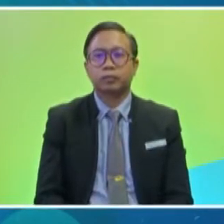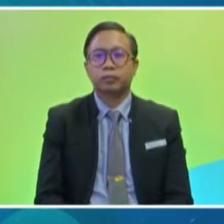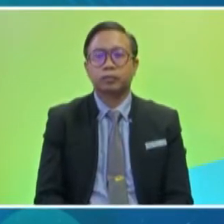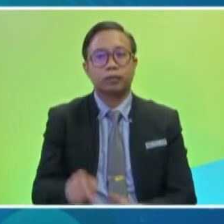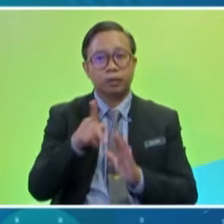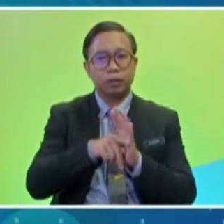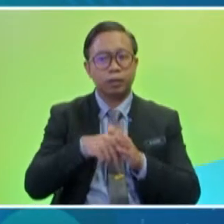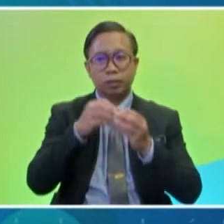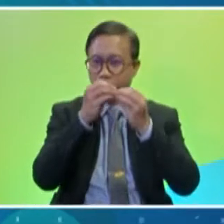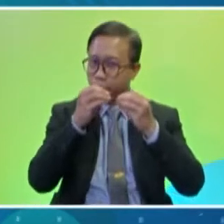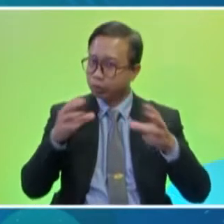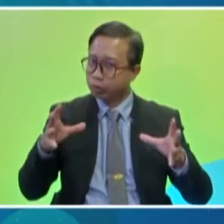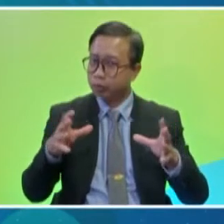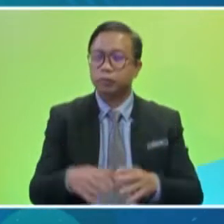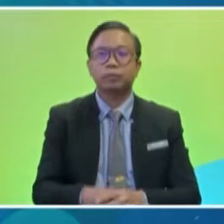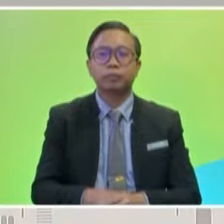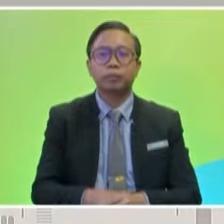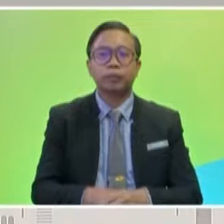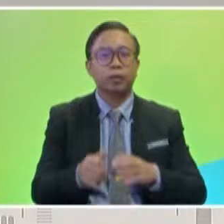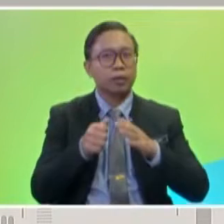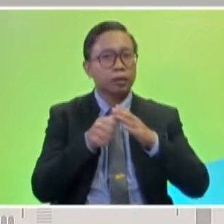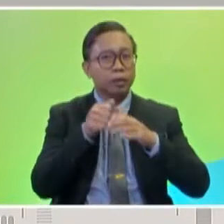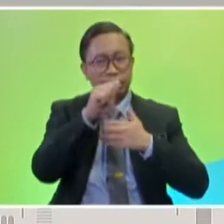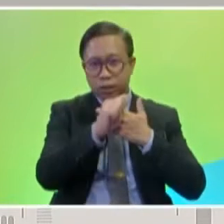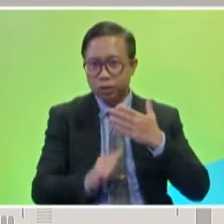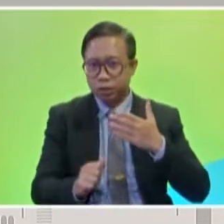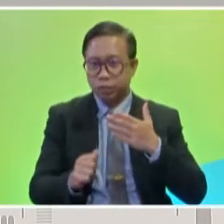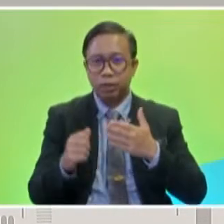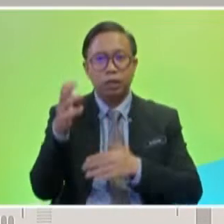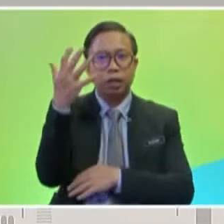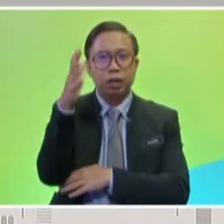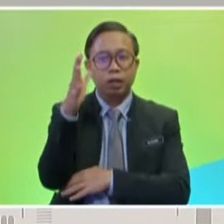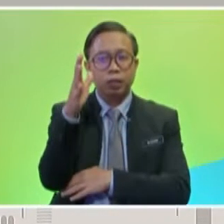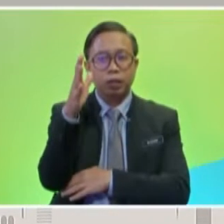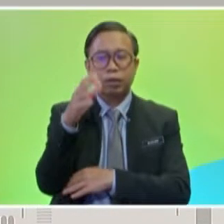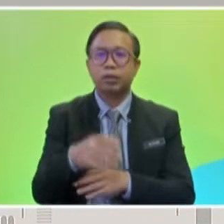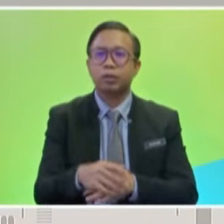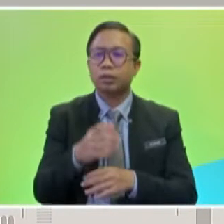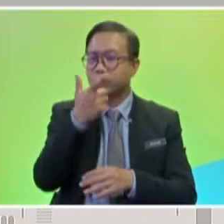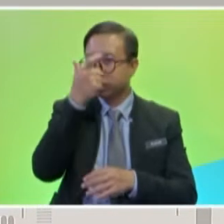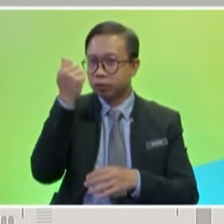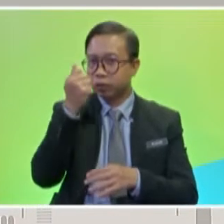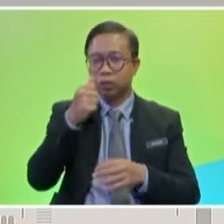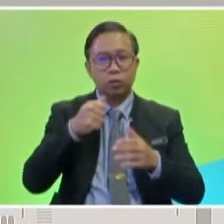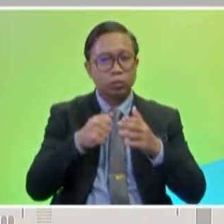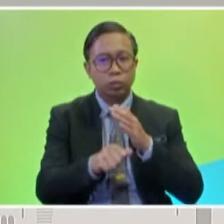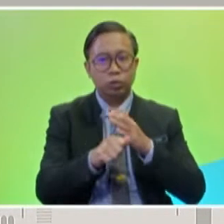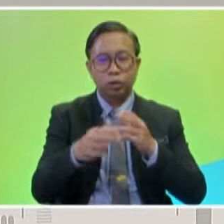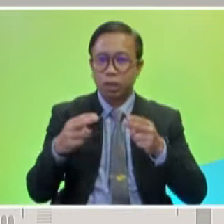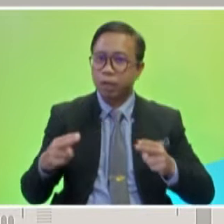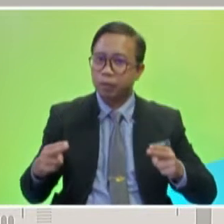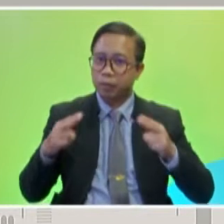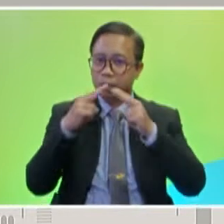keputusanya atau pengasuhnya ancaman keputusan tumbuhan atau hewan yang pertama ialah disebabkan pemusnahan habitat